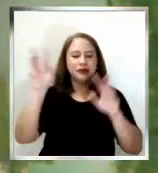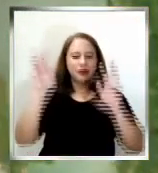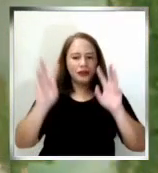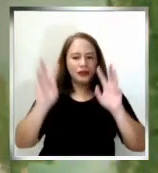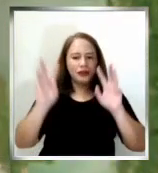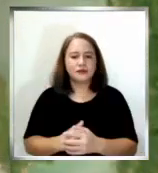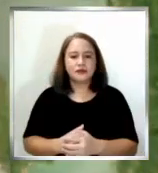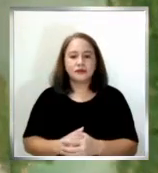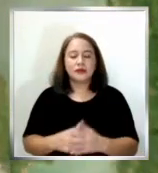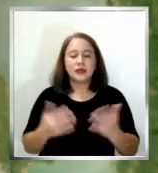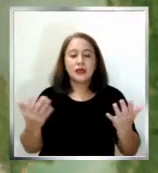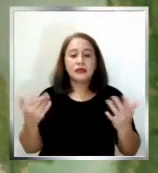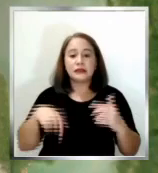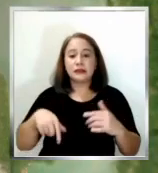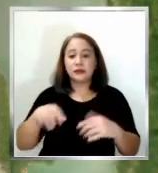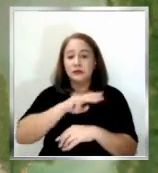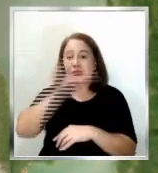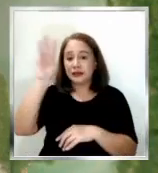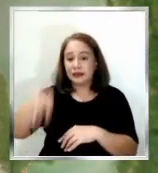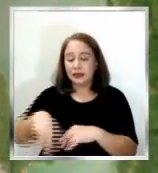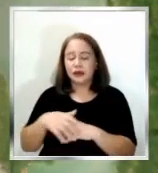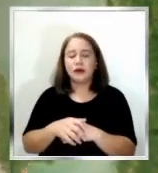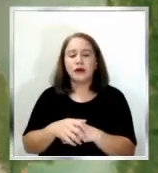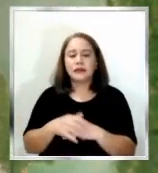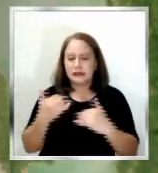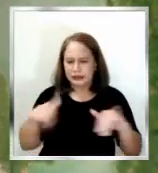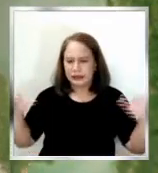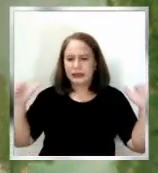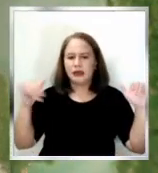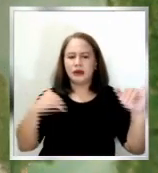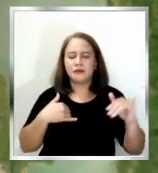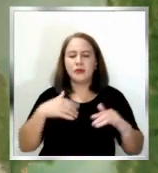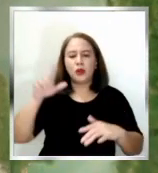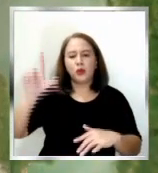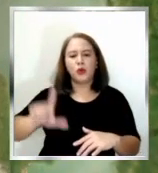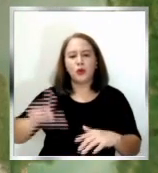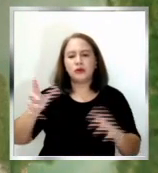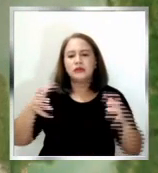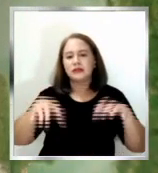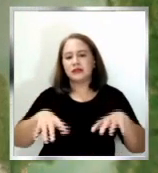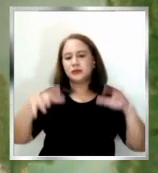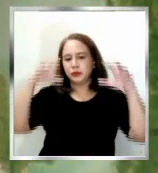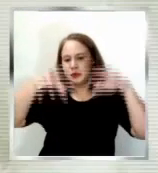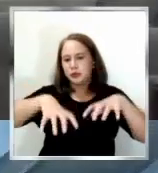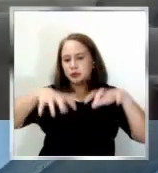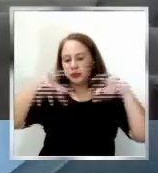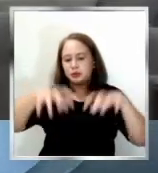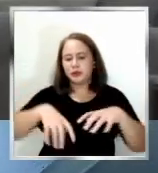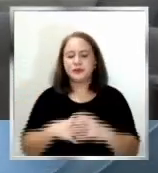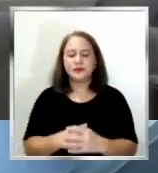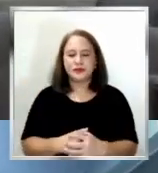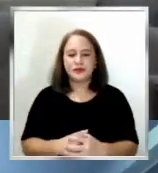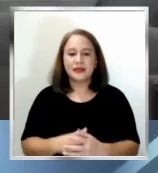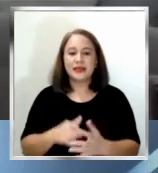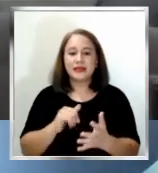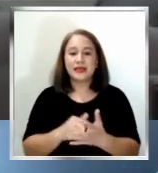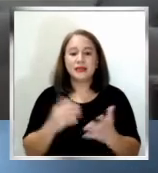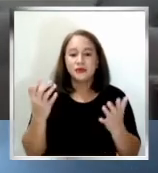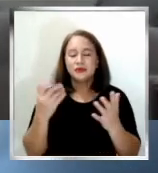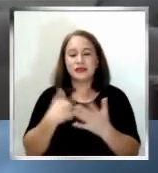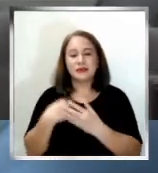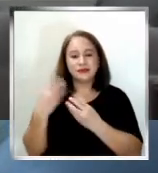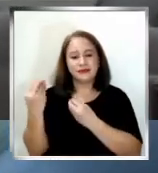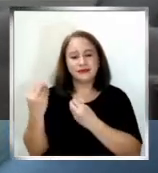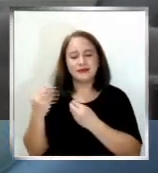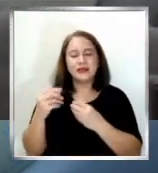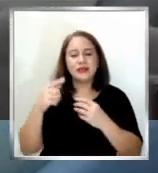sa Metro Manila, pero nananatiling mababa ang tsansa ng ulan. Yan ang latest mula sa GMA Weather. Ako